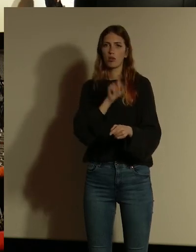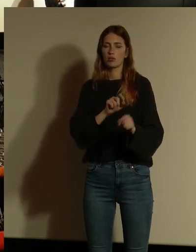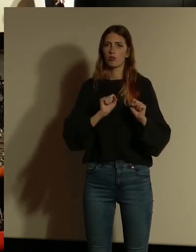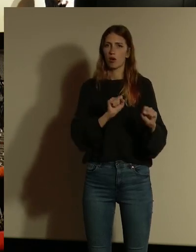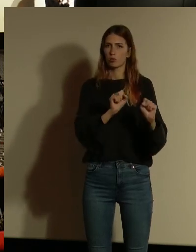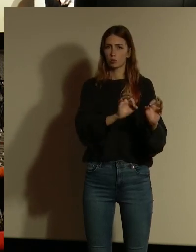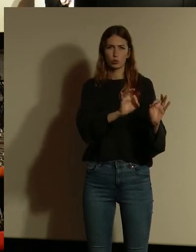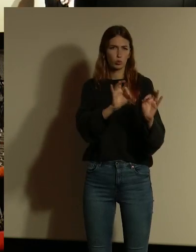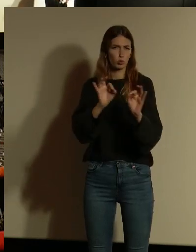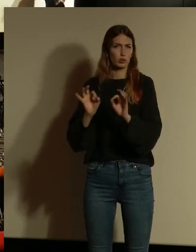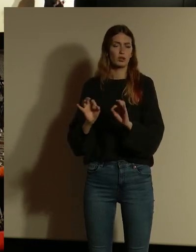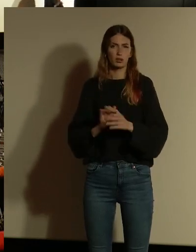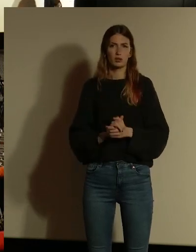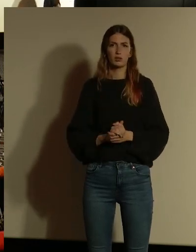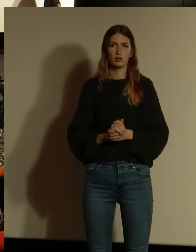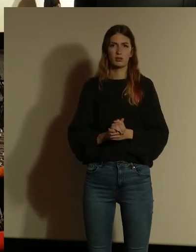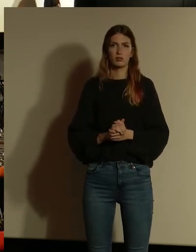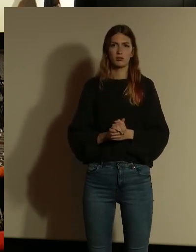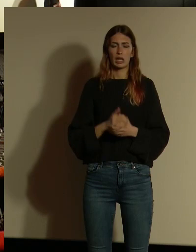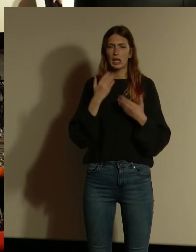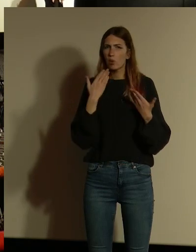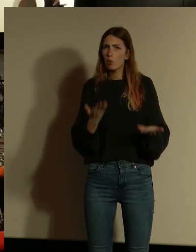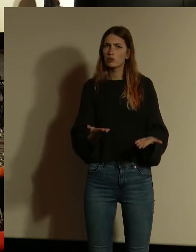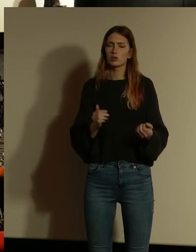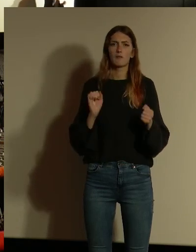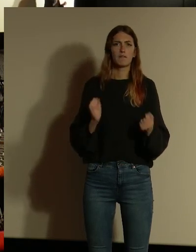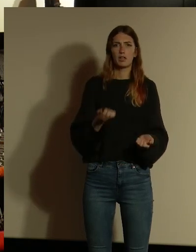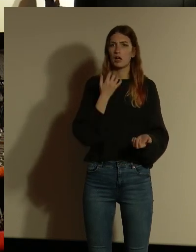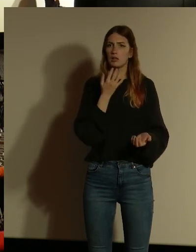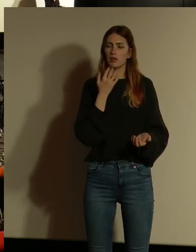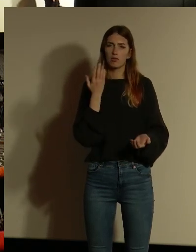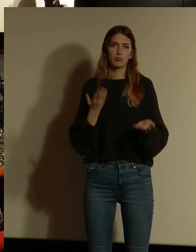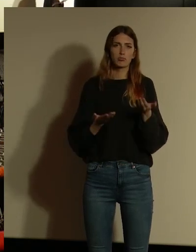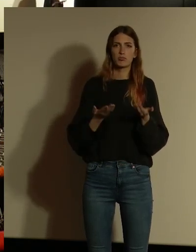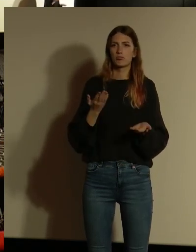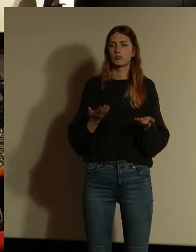kaitsta. Kas ei osata või ei taheta.